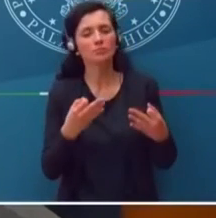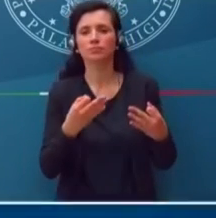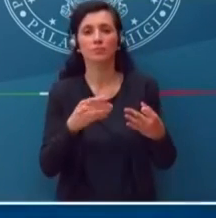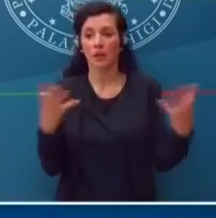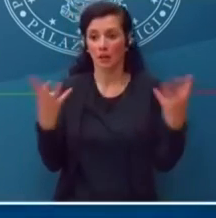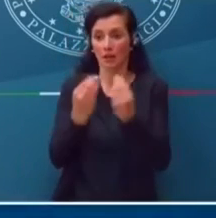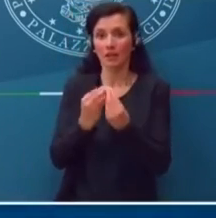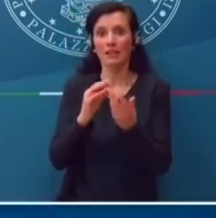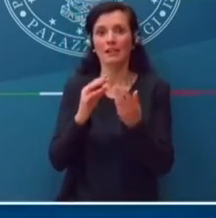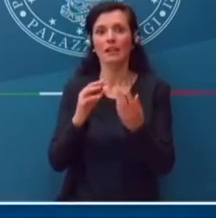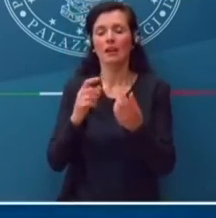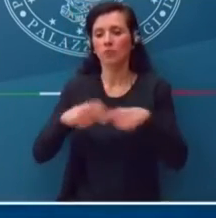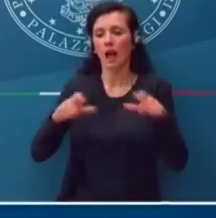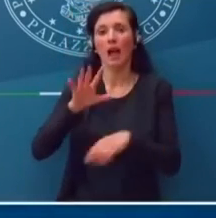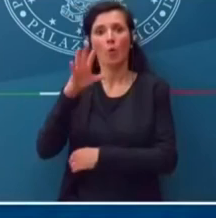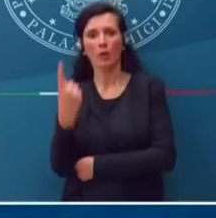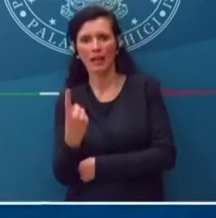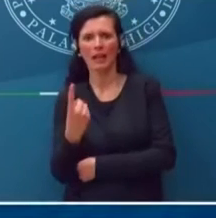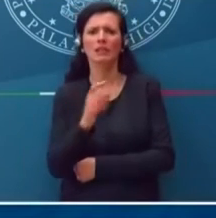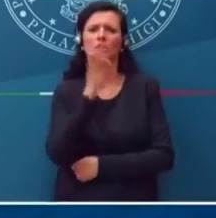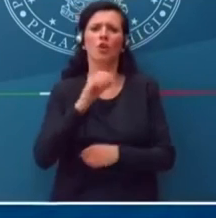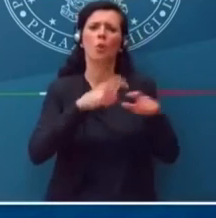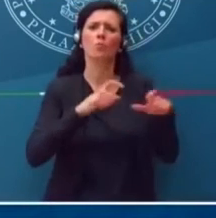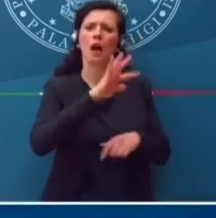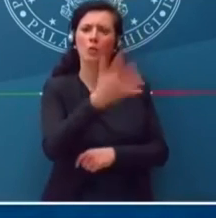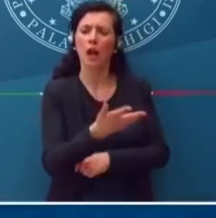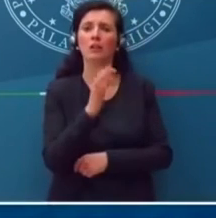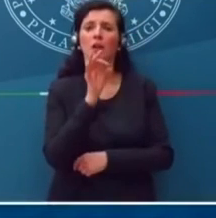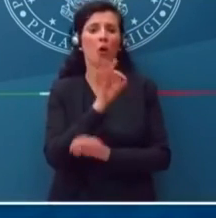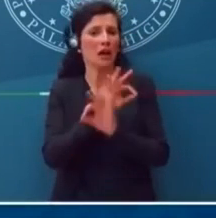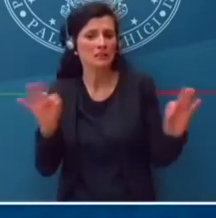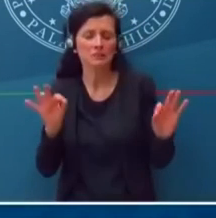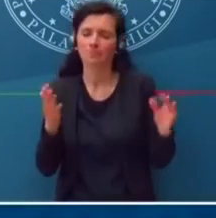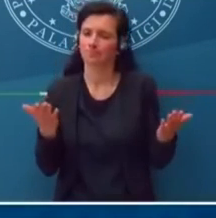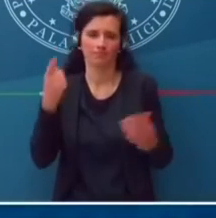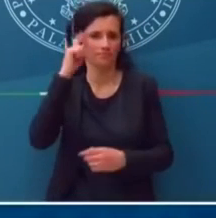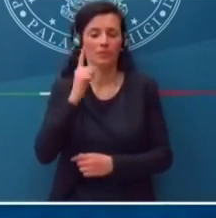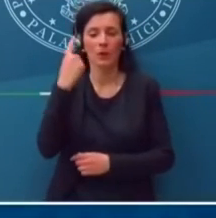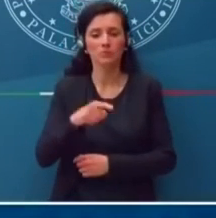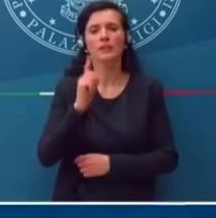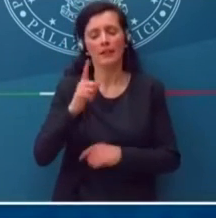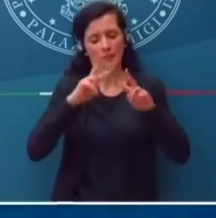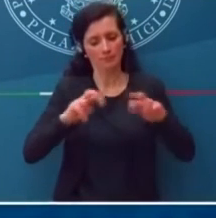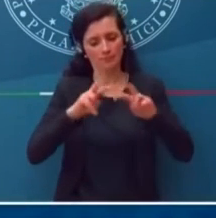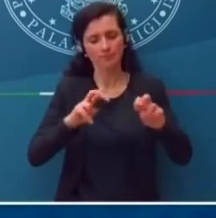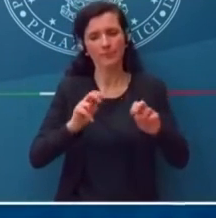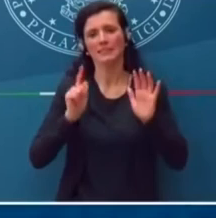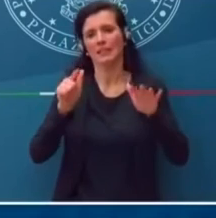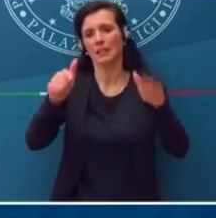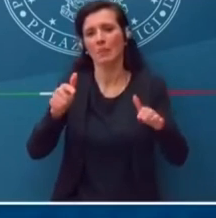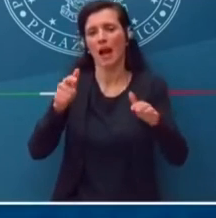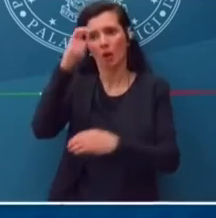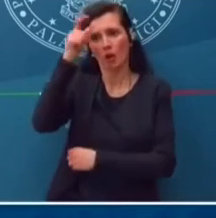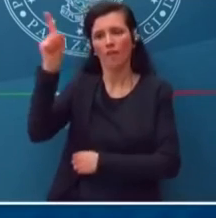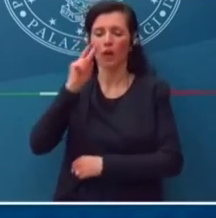con Unicredit, con un'altra banca, con nessuno, queste cose verranno guardate, decise, analizzate dal governo nelle prossime settimane, ma